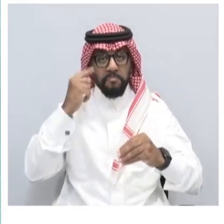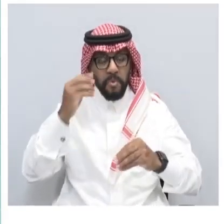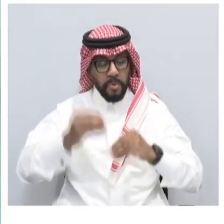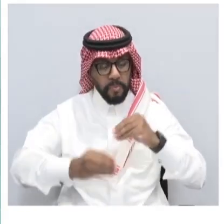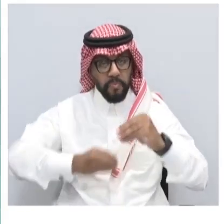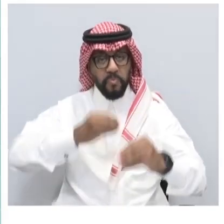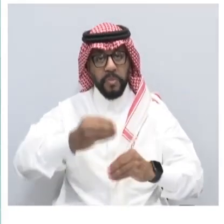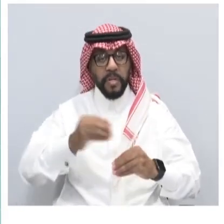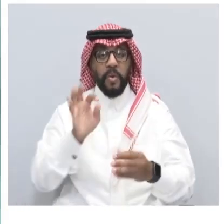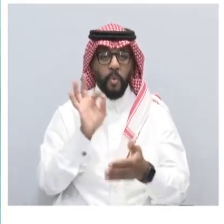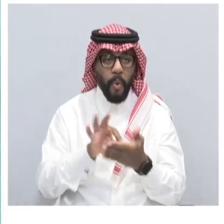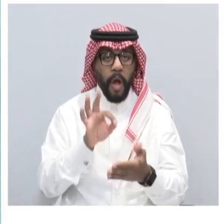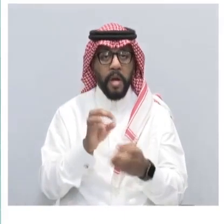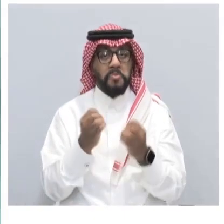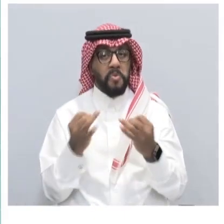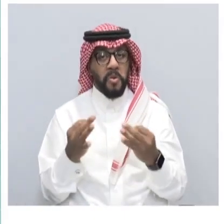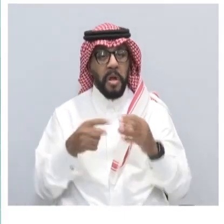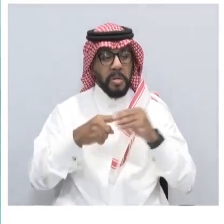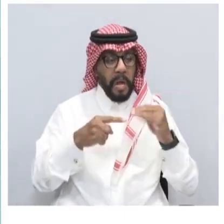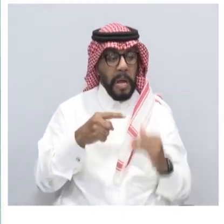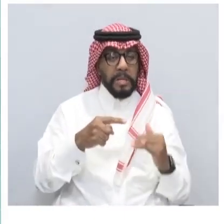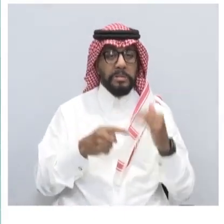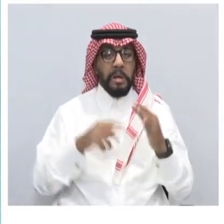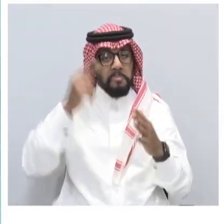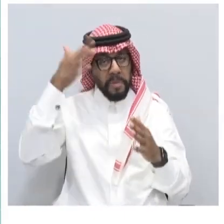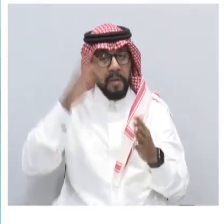عدد النقاط او انقاصها